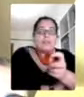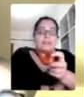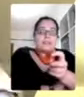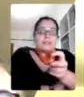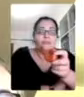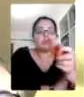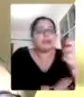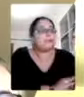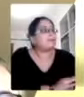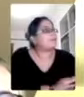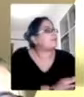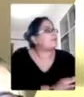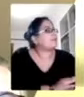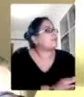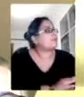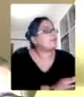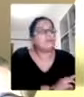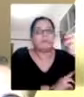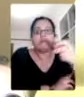Bu ne Üstünden peki? ne kadar? Bu da...